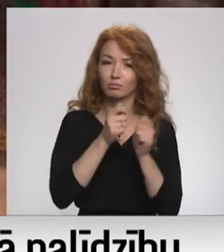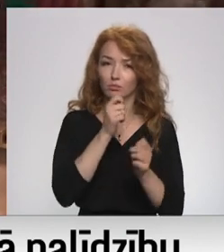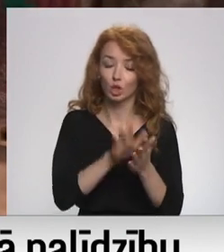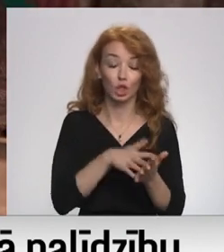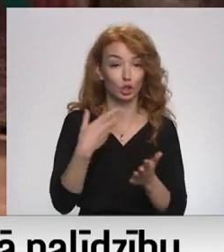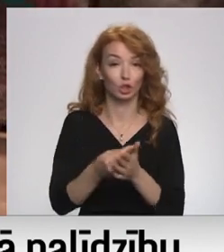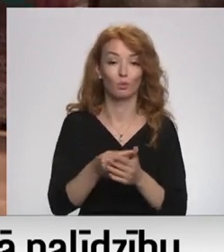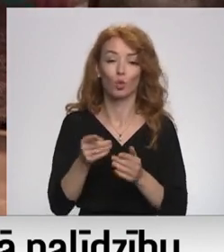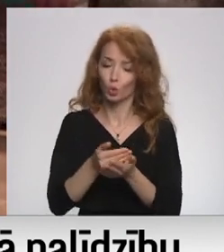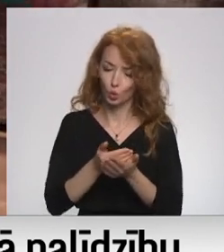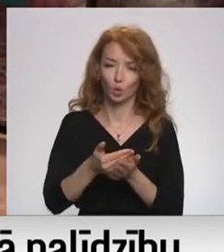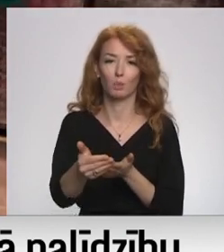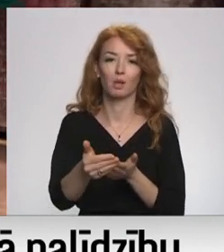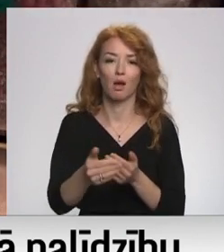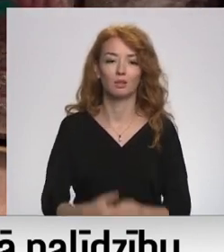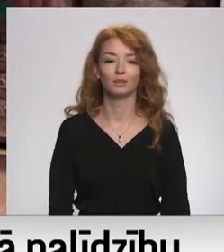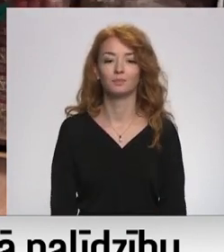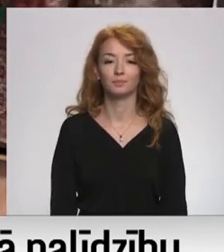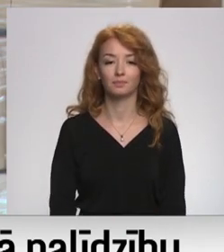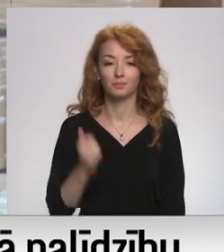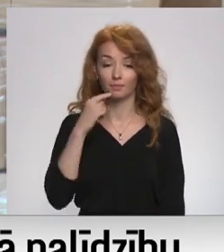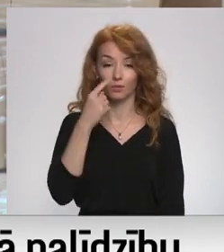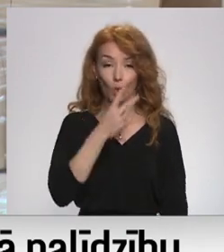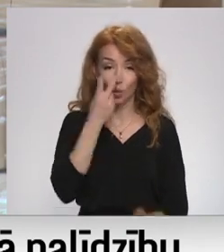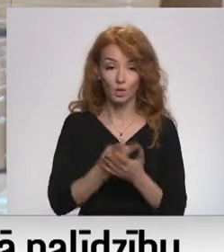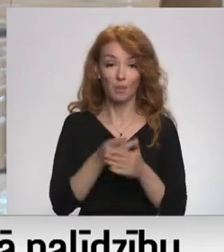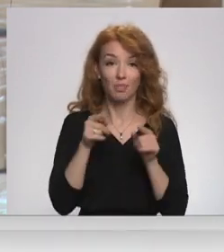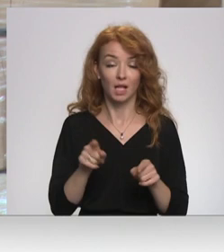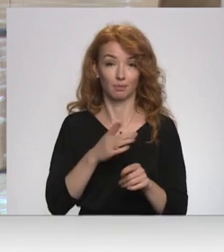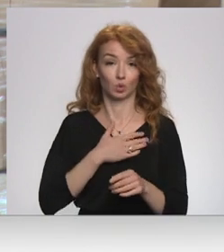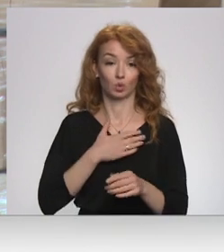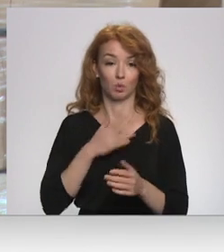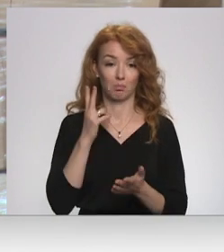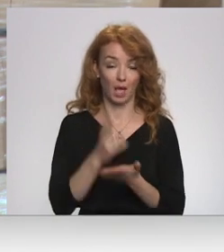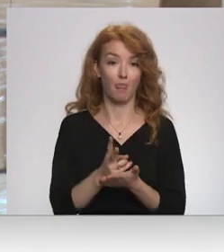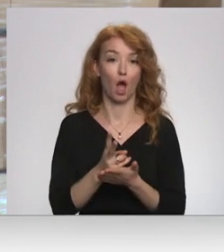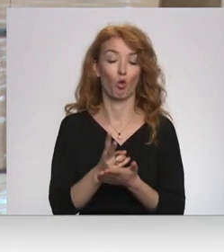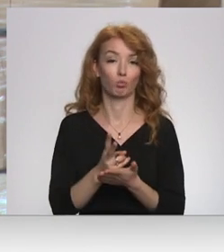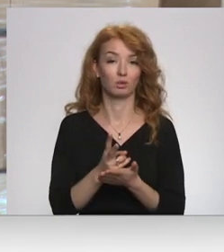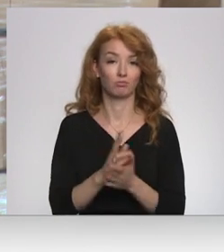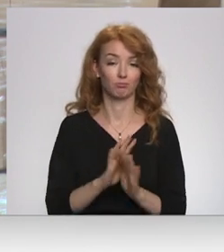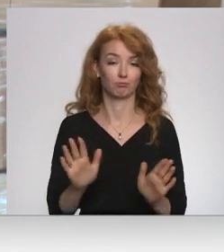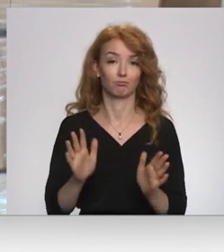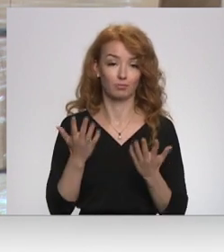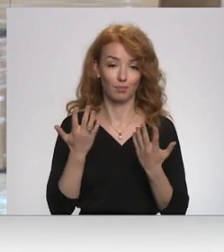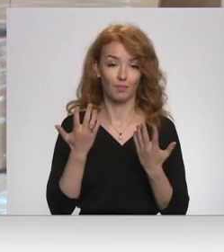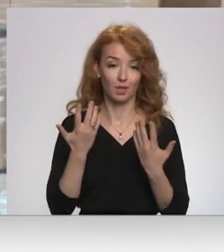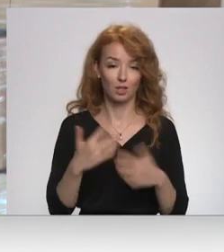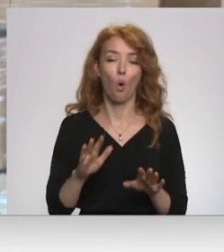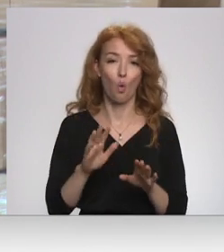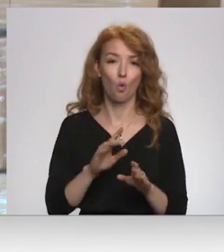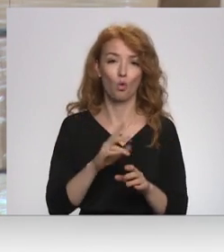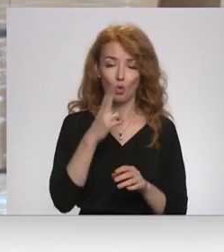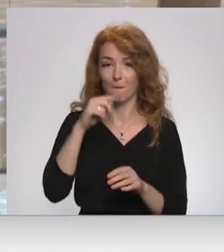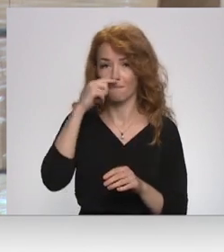dienām un darīšo to arī turpmāk. Mēs to uzskatām kā pienākumu principā un jau jāsaka nenogurstoši